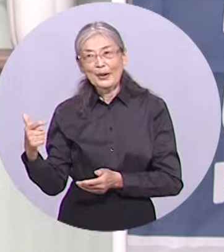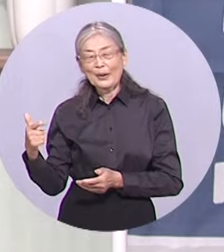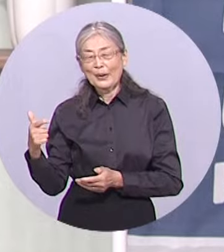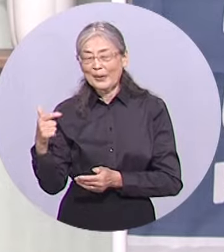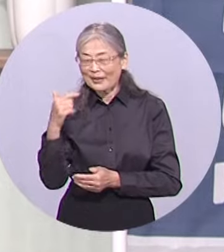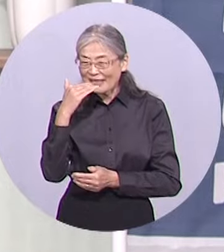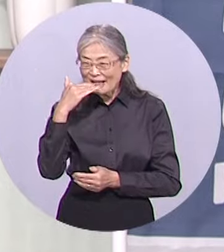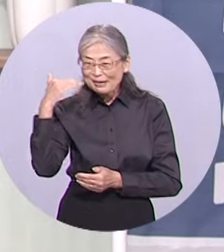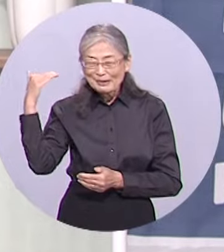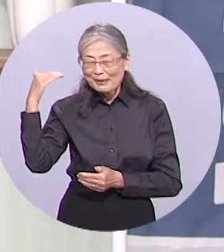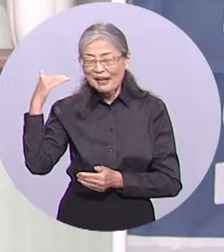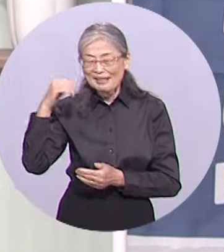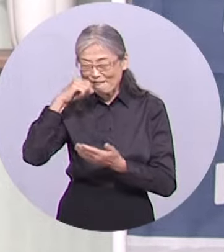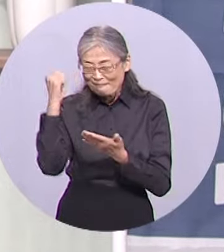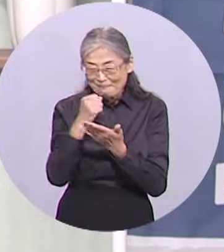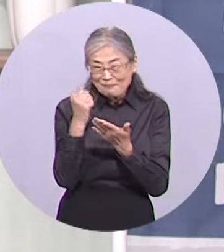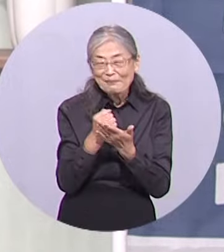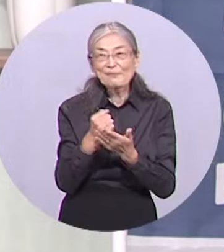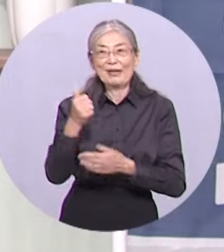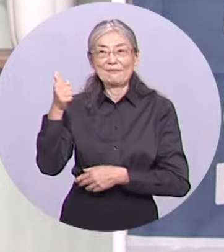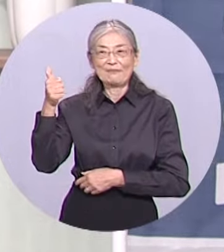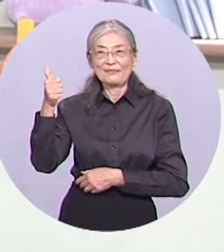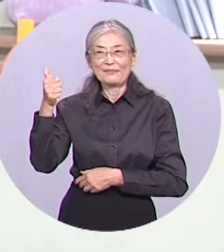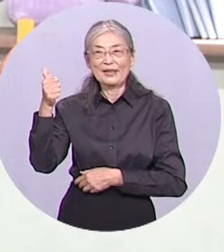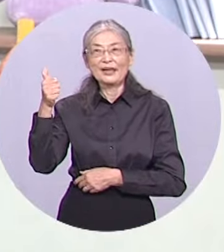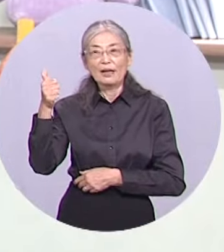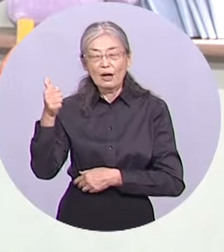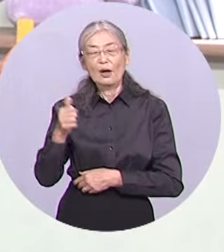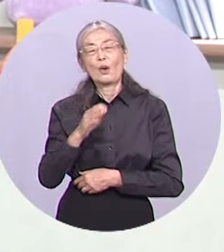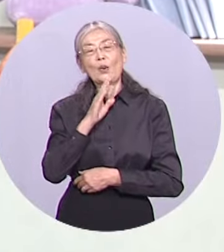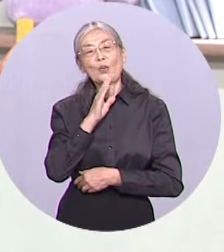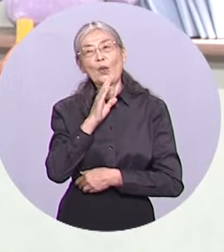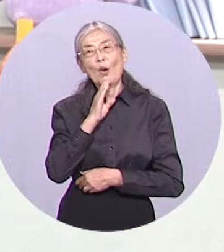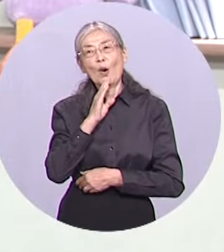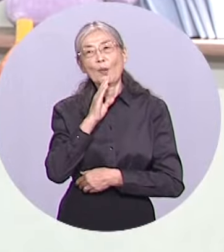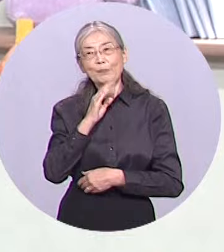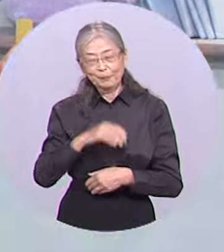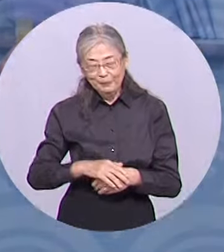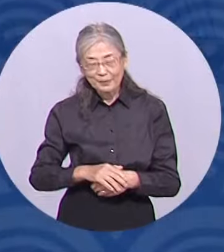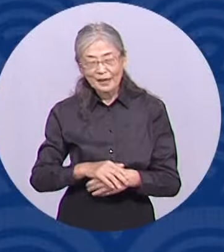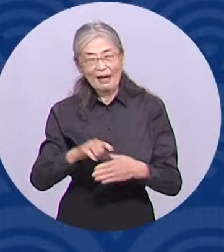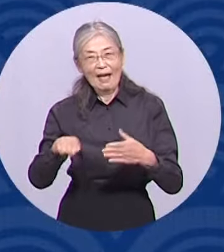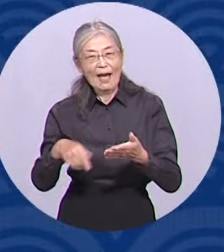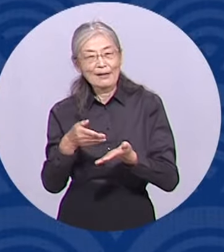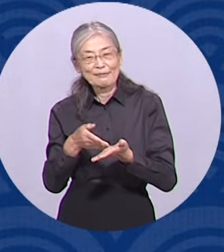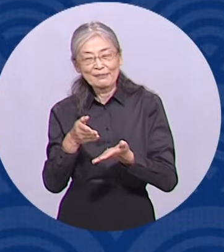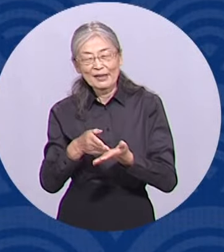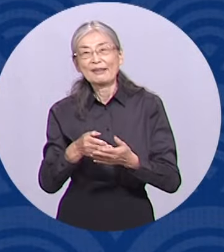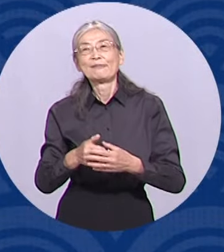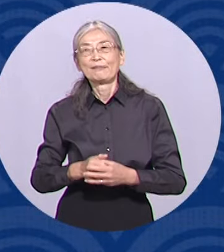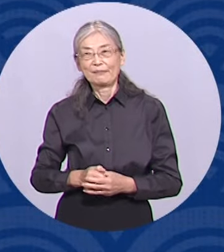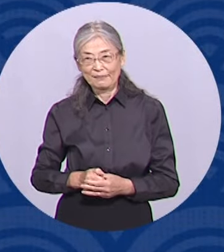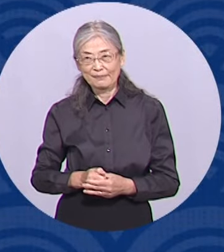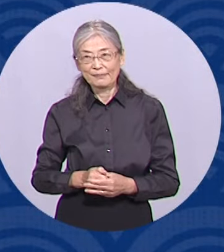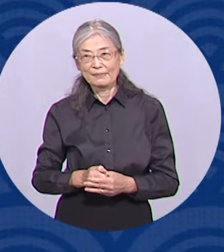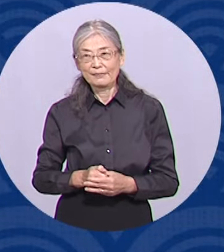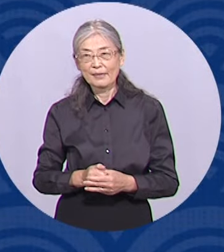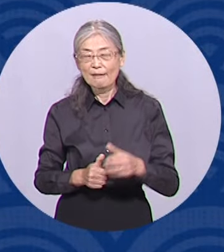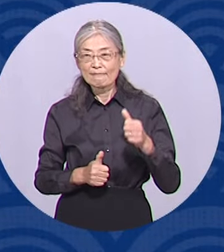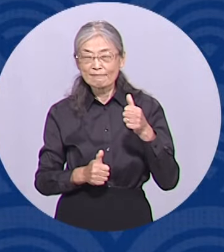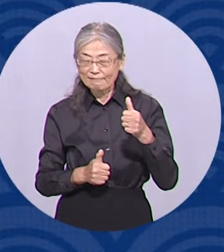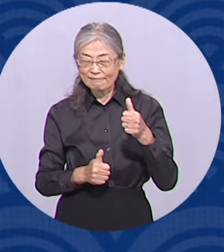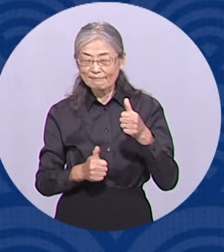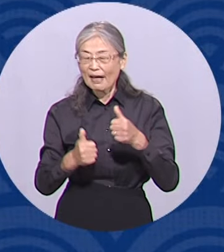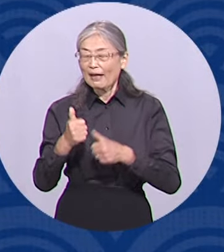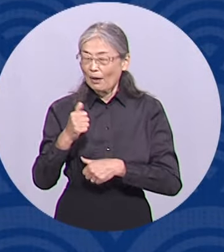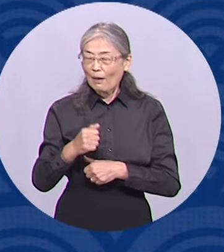晴らしい功績をね、残されてきたんですよね。 そうなんですよ、うん、ちょっと功績の方、説明したいと思います、うん、渋沢王はです